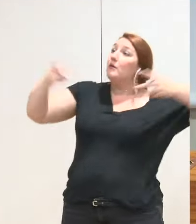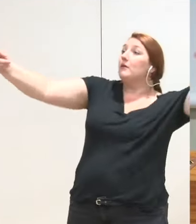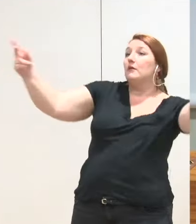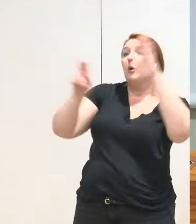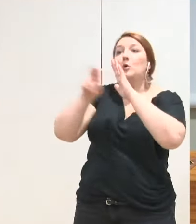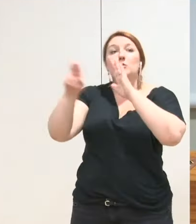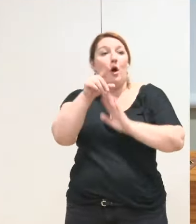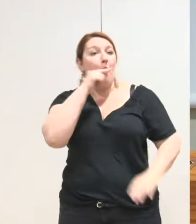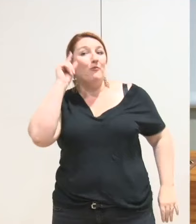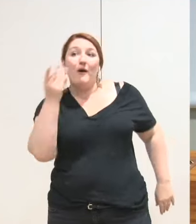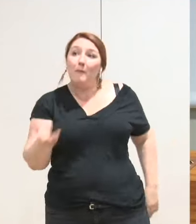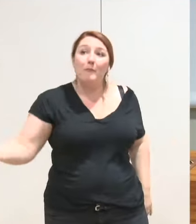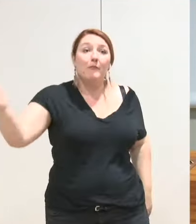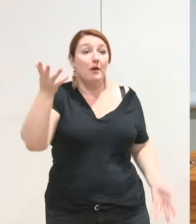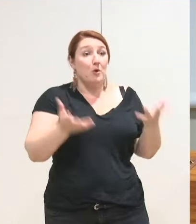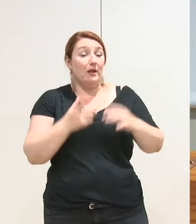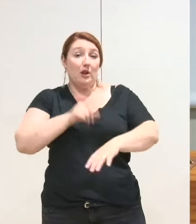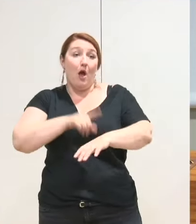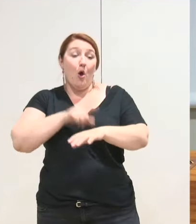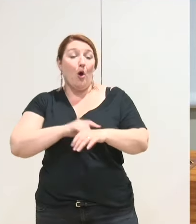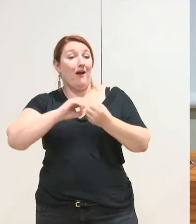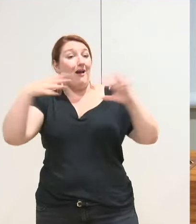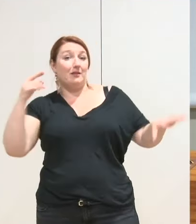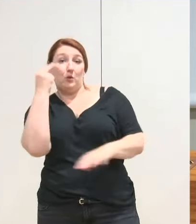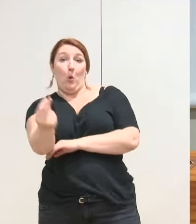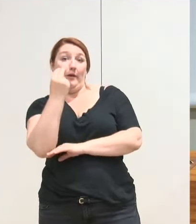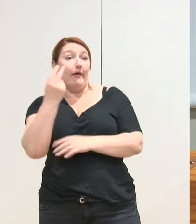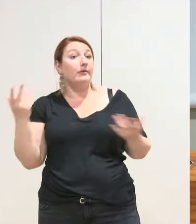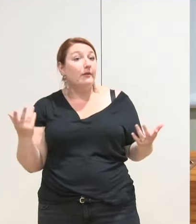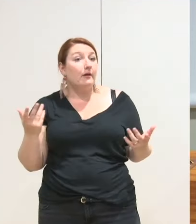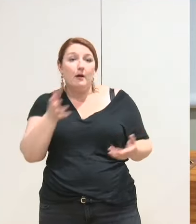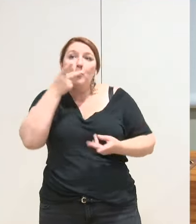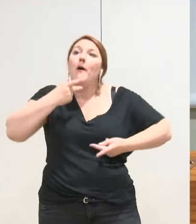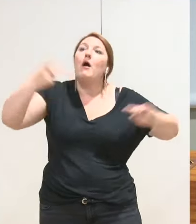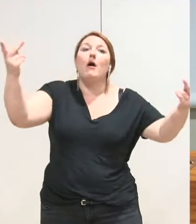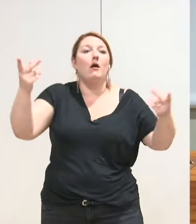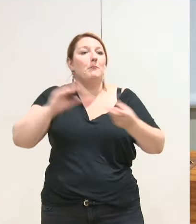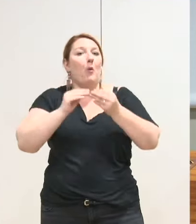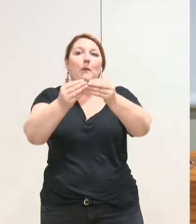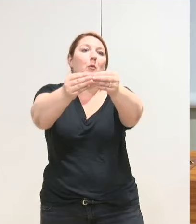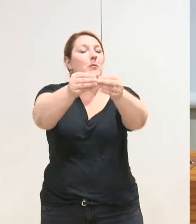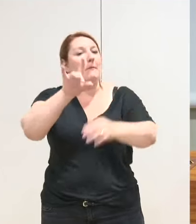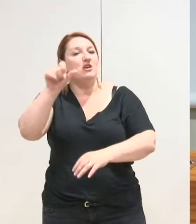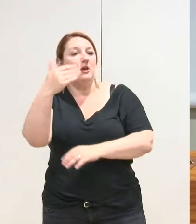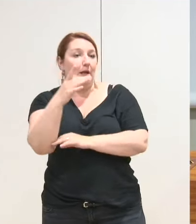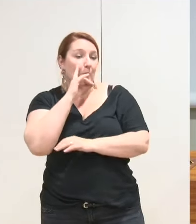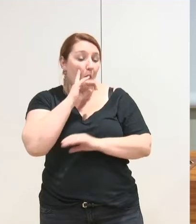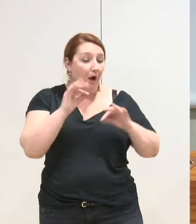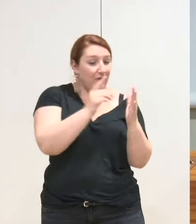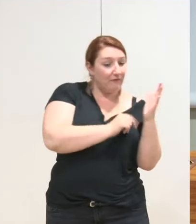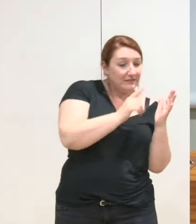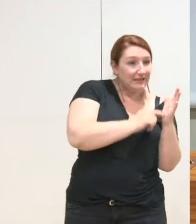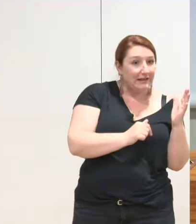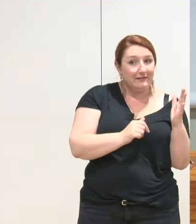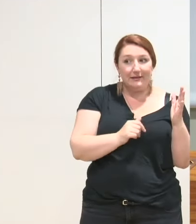et les grenobl blis qui peut-être à cette heure nous écoute les choses de cette manière-là parce que encore une fois en matière de fiscalité et de ressources fiscales